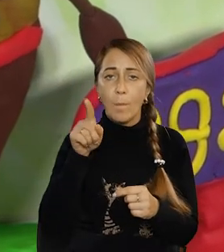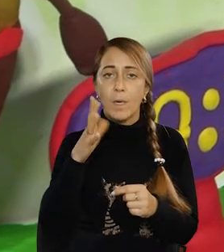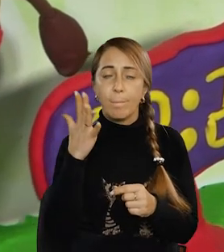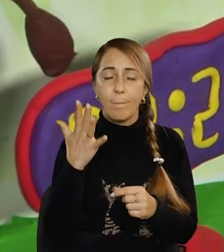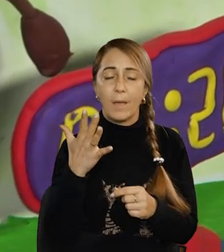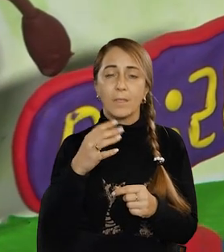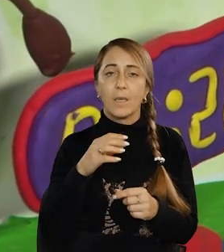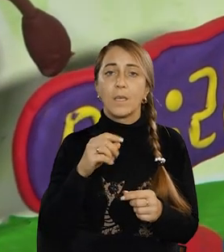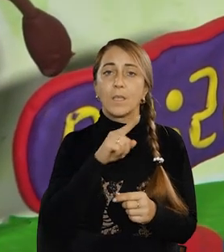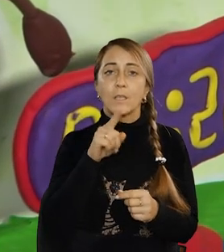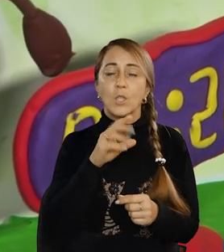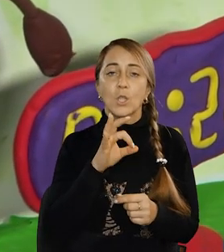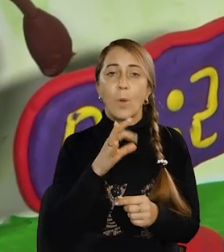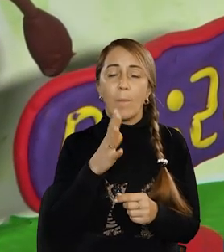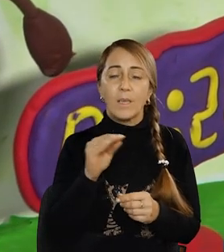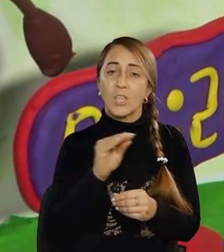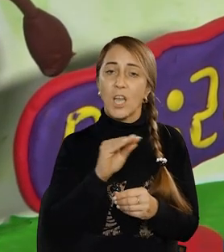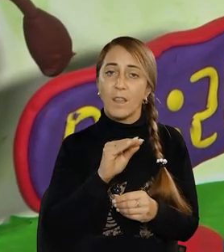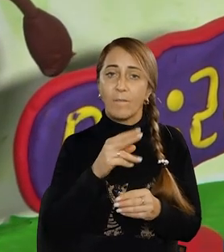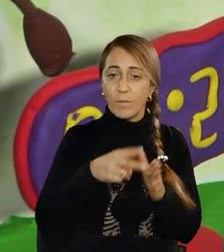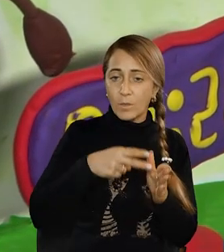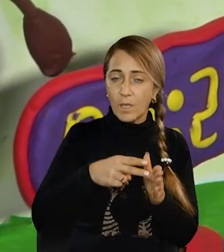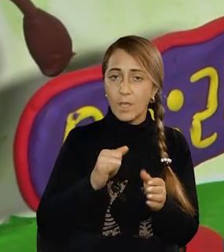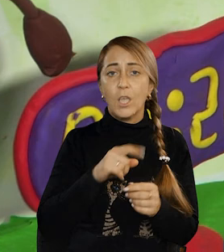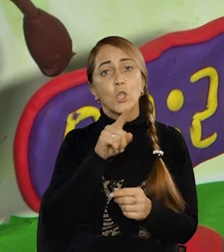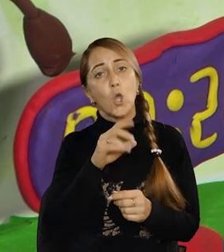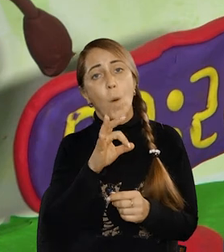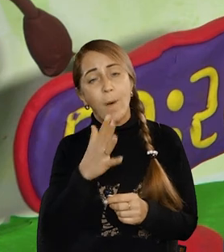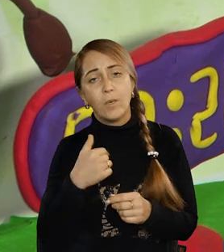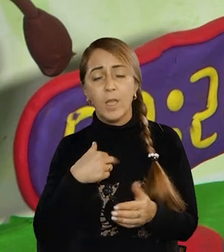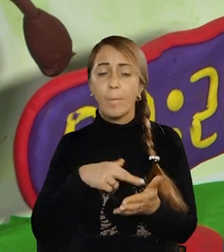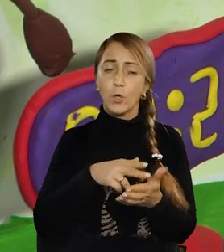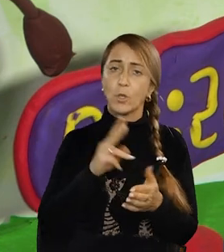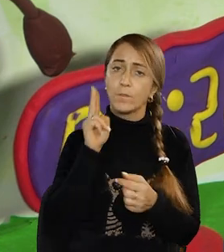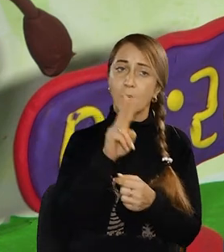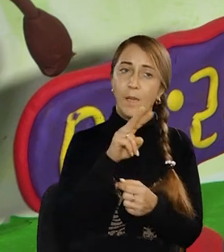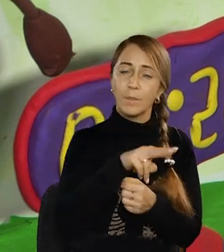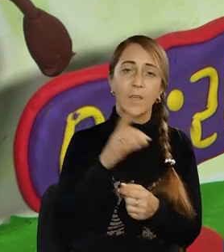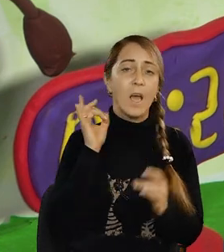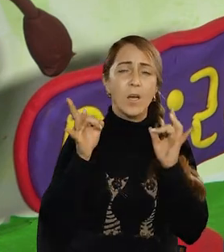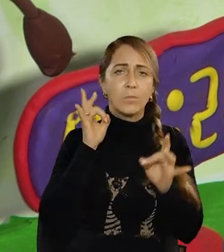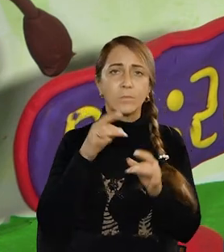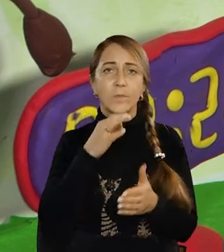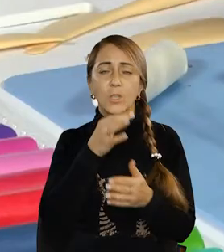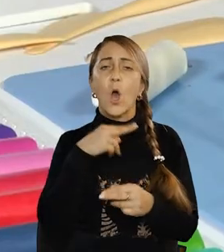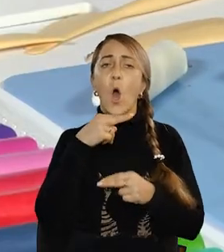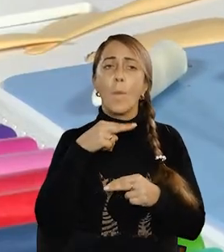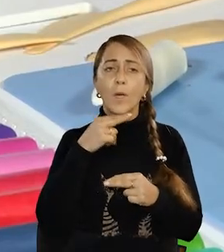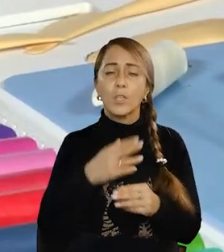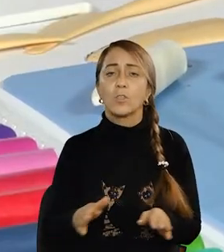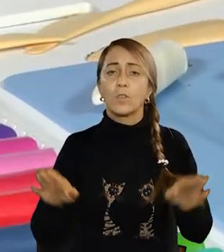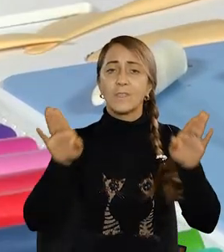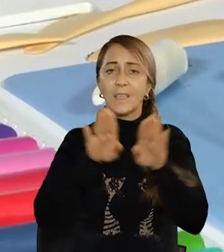вокзал, зоопарк», – прозвучав м'який жіночий голос. Я пройшов по салону, а з гучномовця прозвучало: «Обережно,